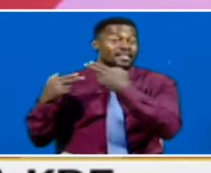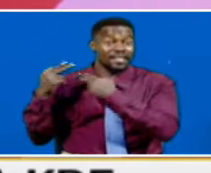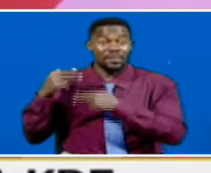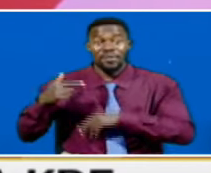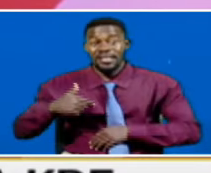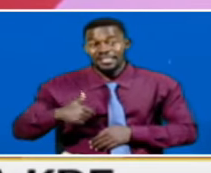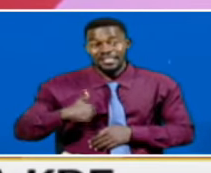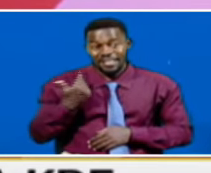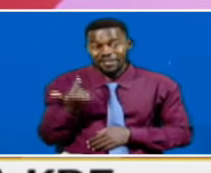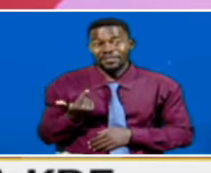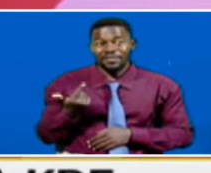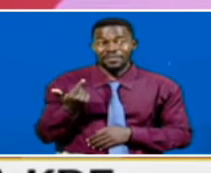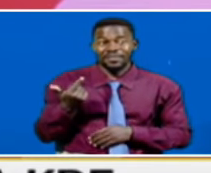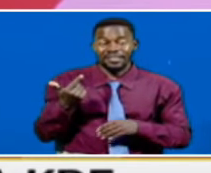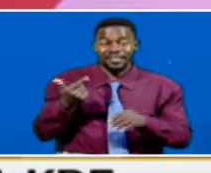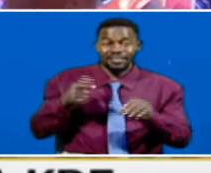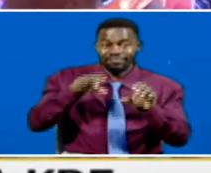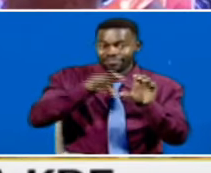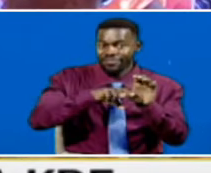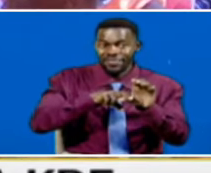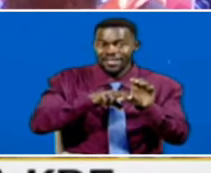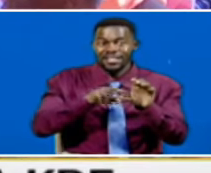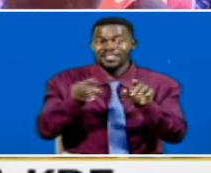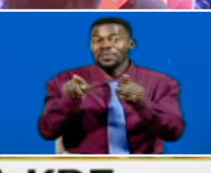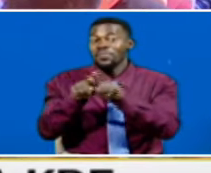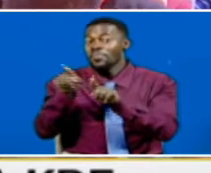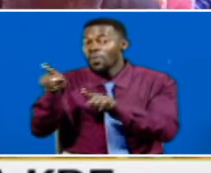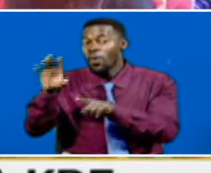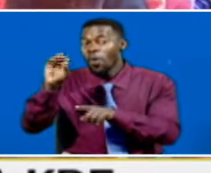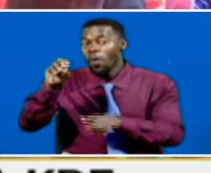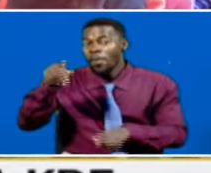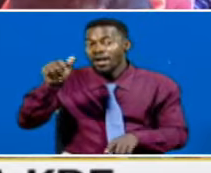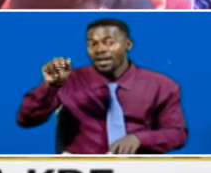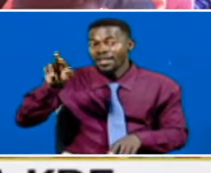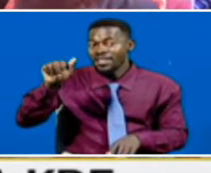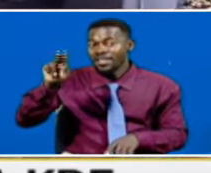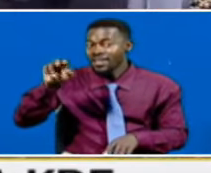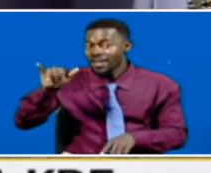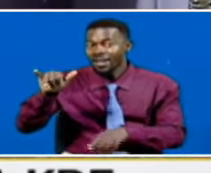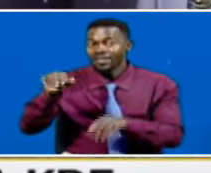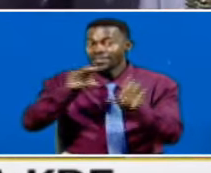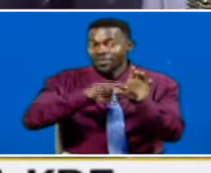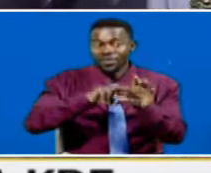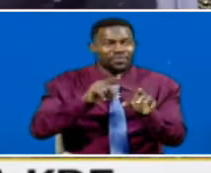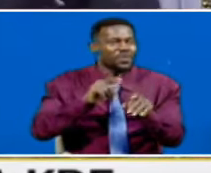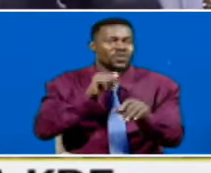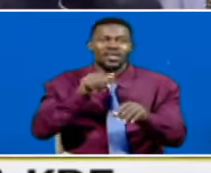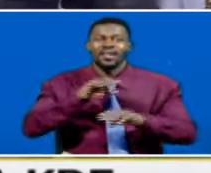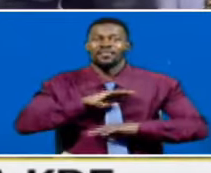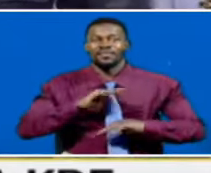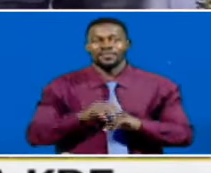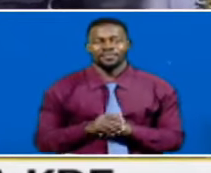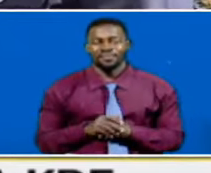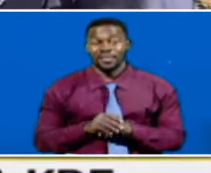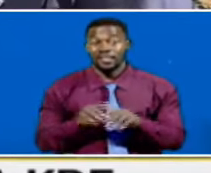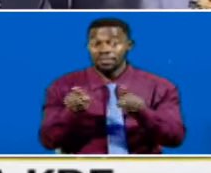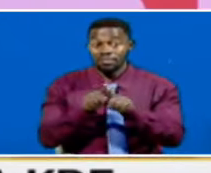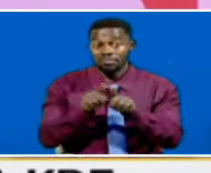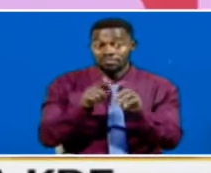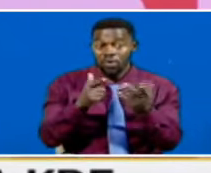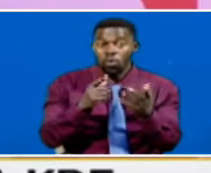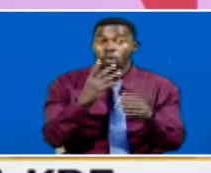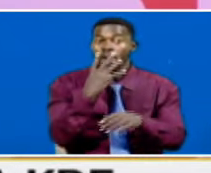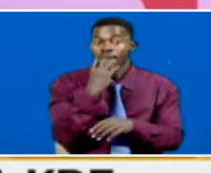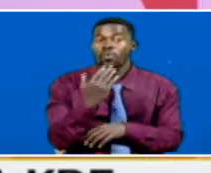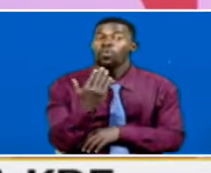Na Oparanya kitia mguu bado hatutoshi. Viongozi wa ODM pia wanaitaka ripoti ya NARCO kutekelezwa kikamilifu.